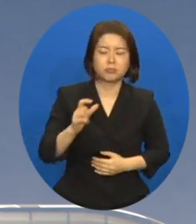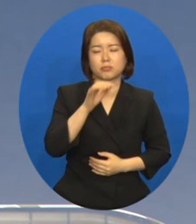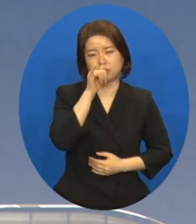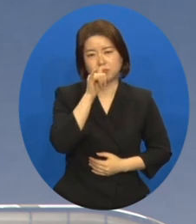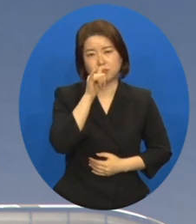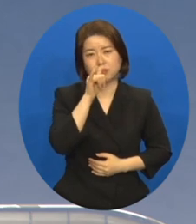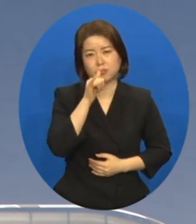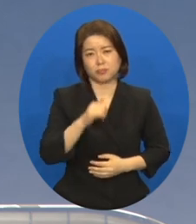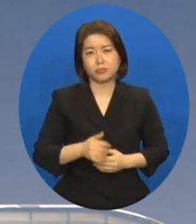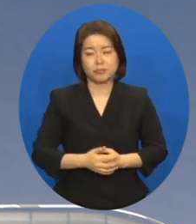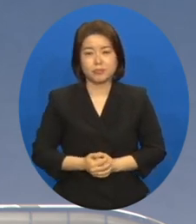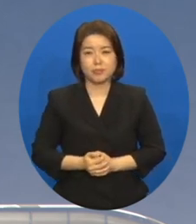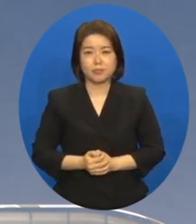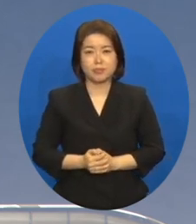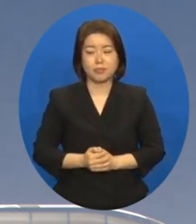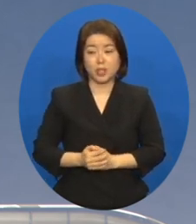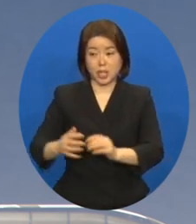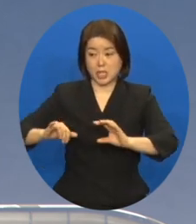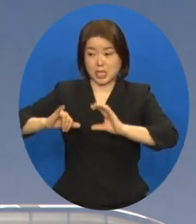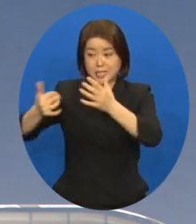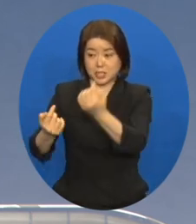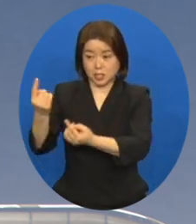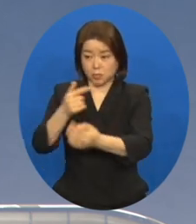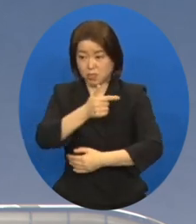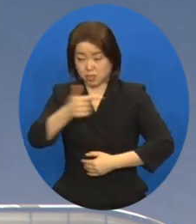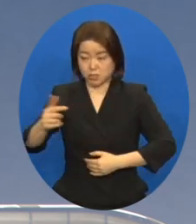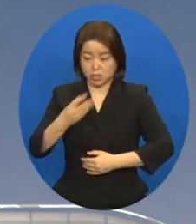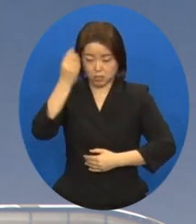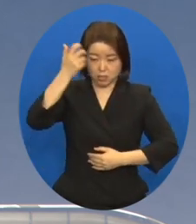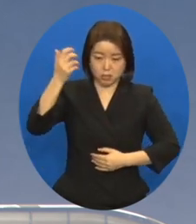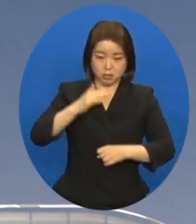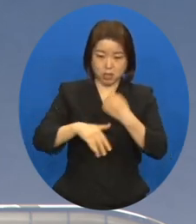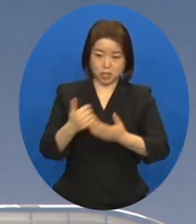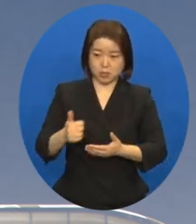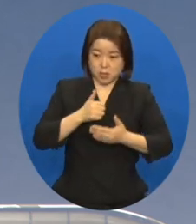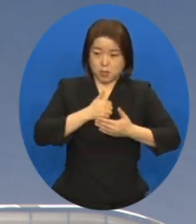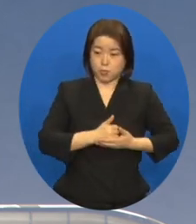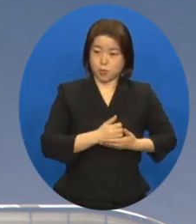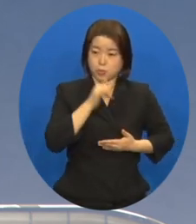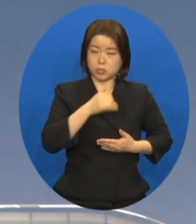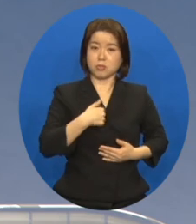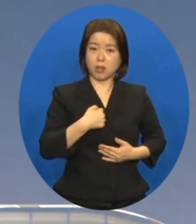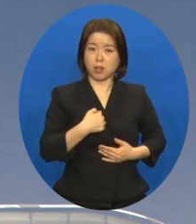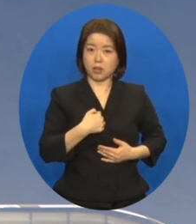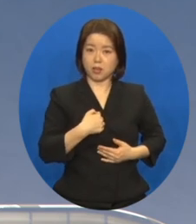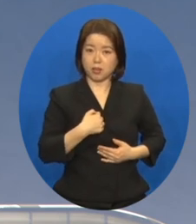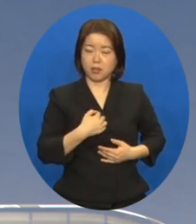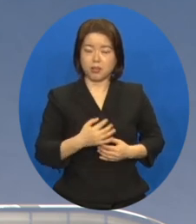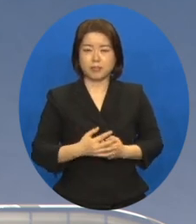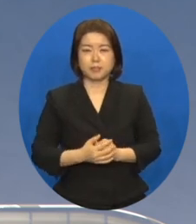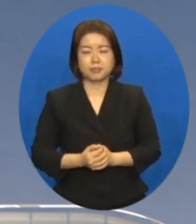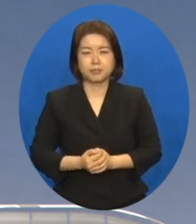것입니다. 세상보다 크신 성령 하나님을 모시고 사는 사람이라는